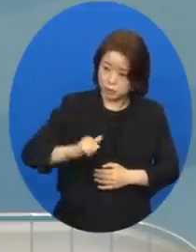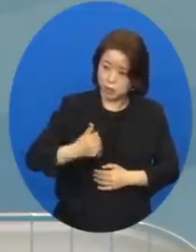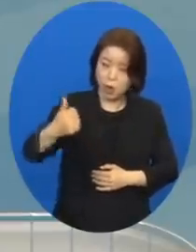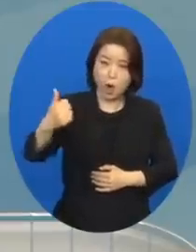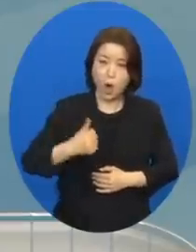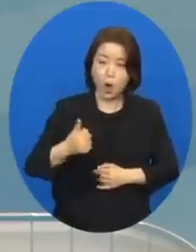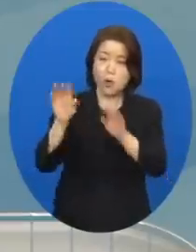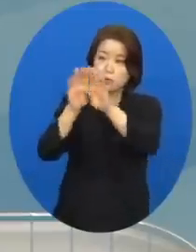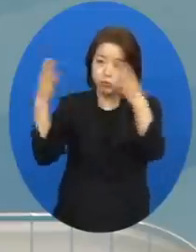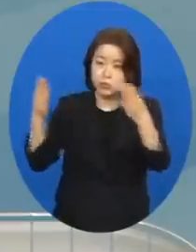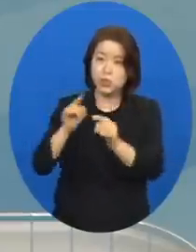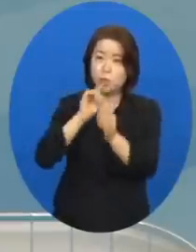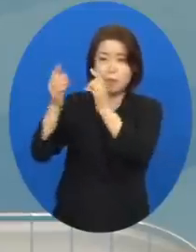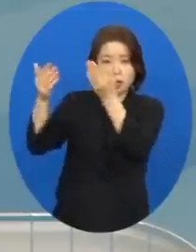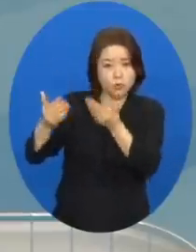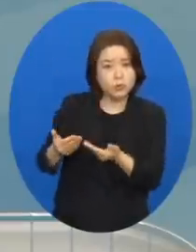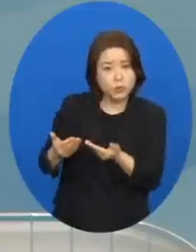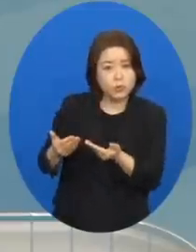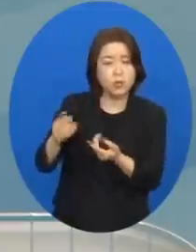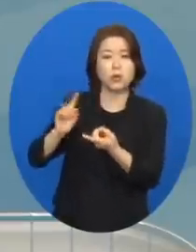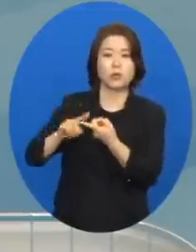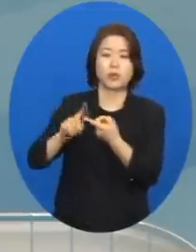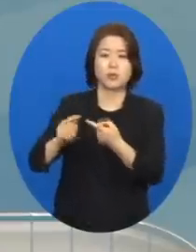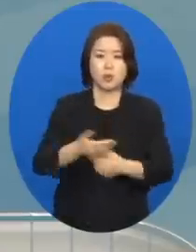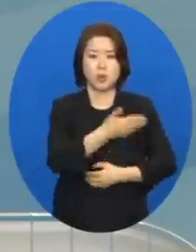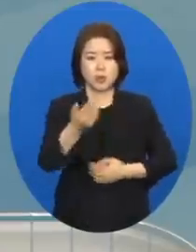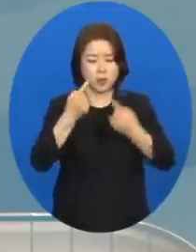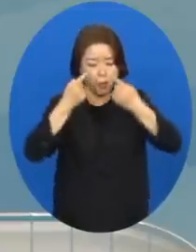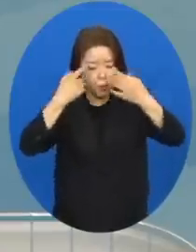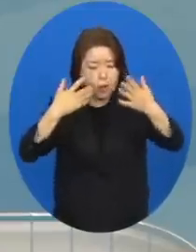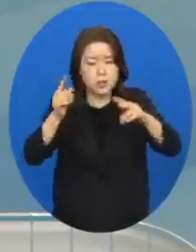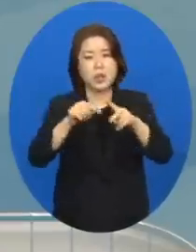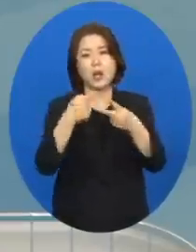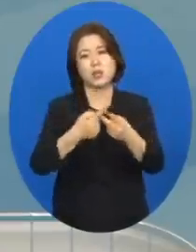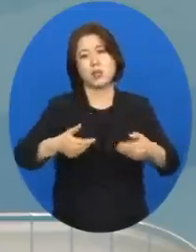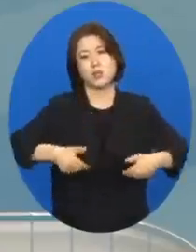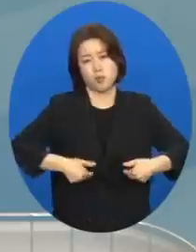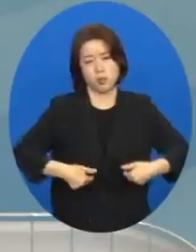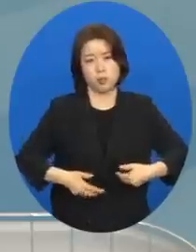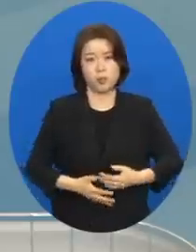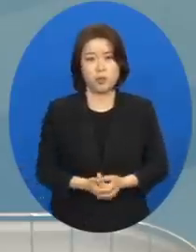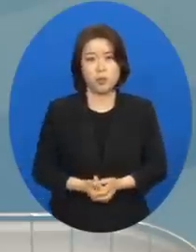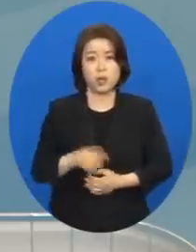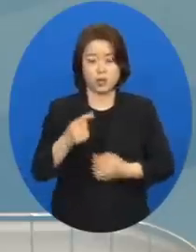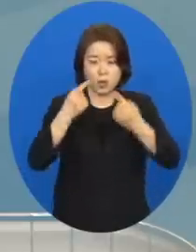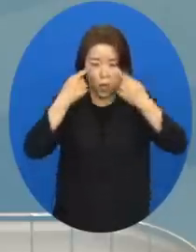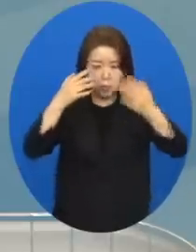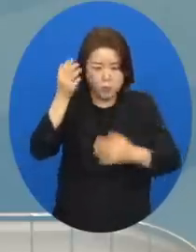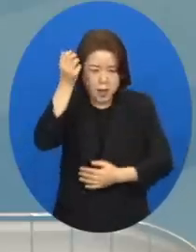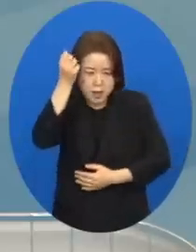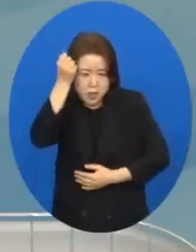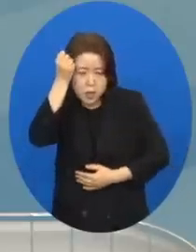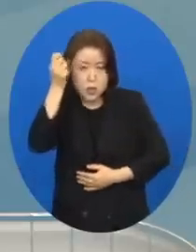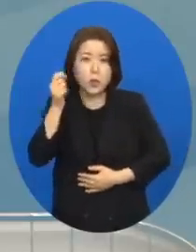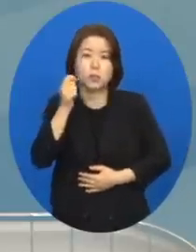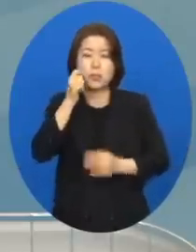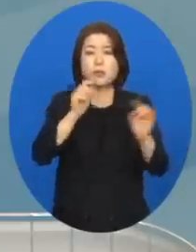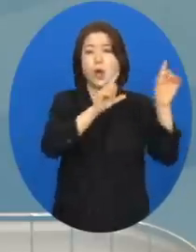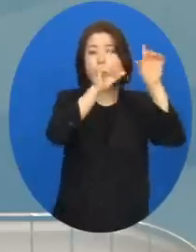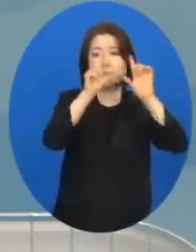말씀하셨는지를 정확히 여러분이 알아야 합니다. 이 점을 분명하게 의식하지 못하고